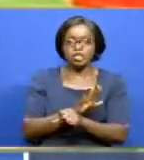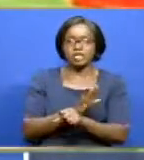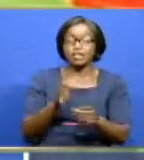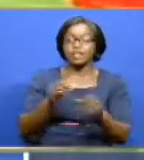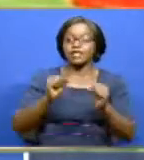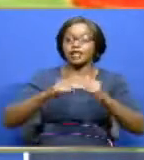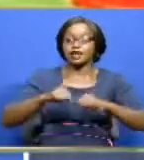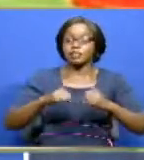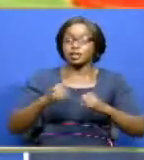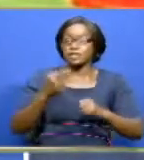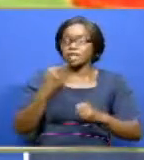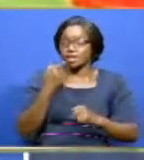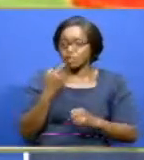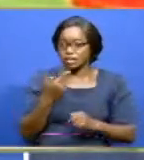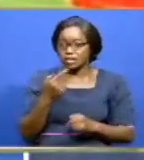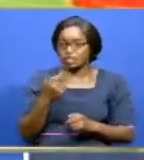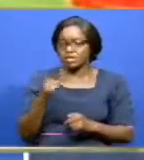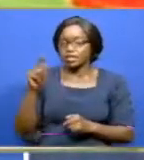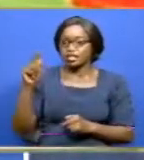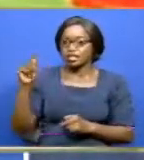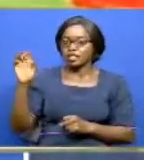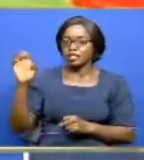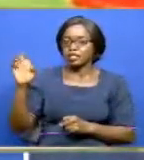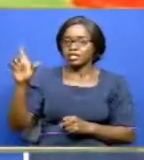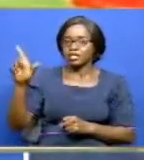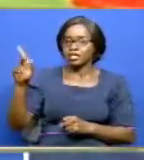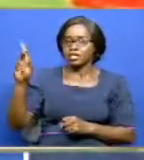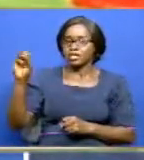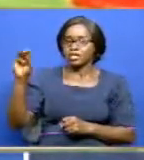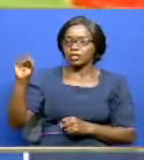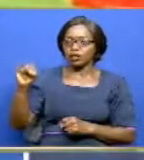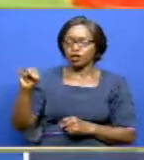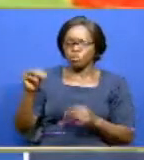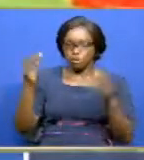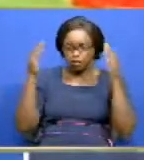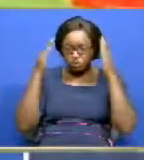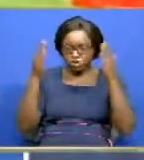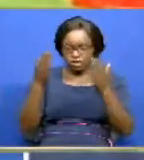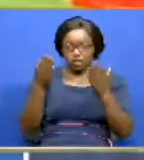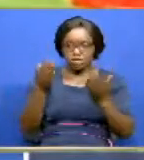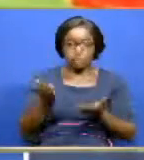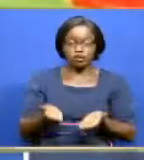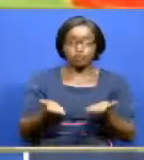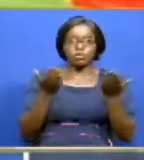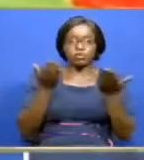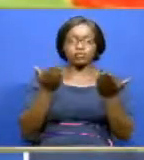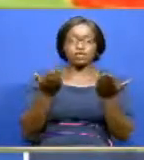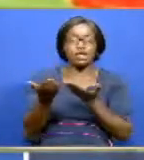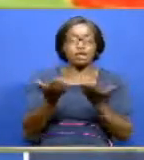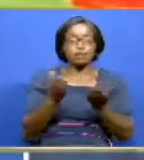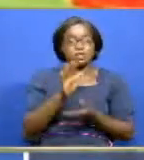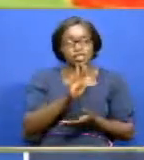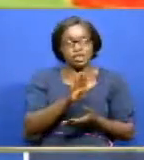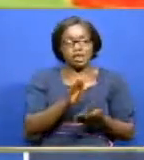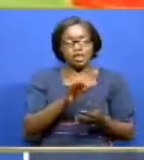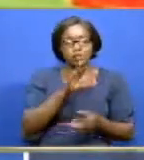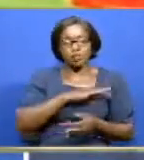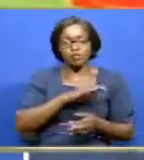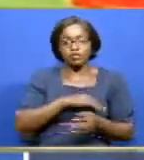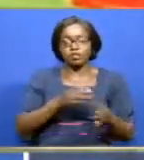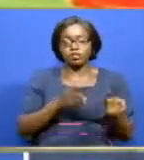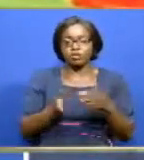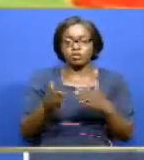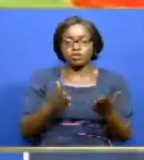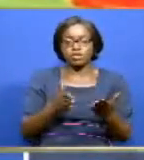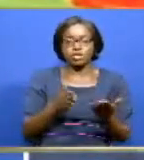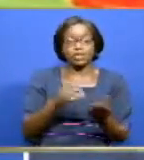sasa anasema kwamba kampuni ya Telkom Kenya itaangazia uboreshaji shughuli zake na kujinufaisha na fursa mpya zilizotokana na